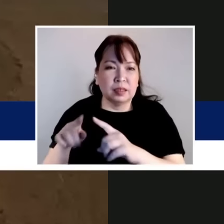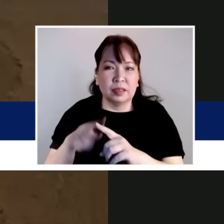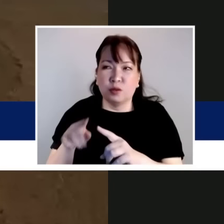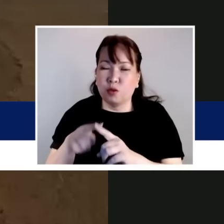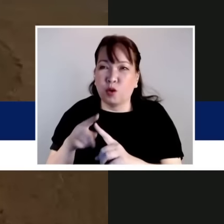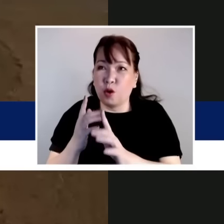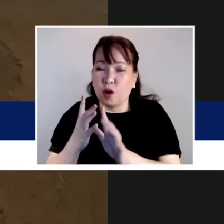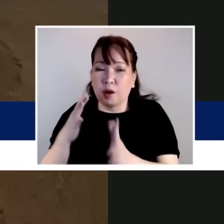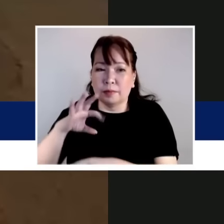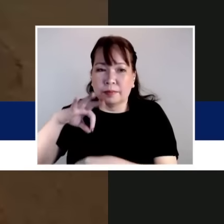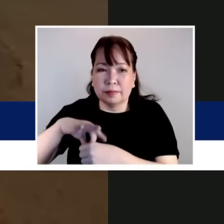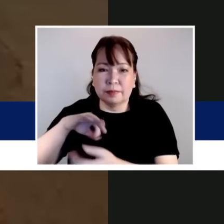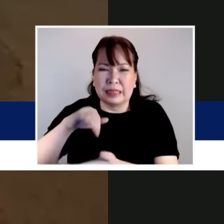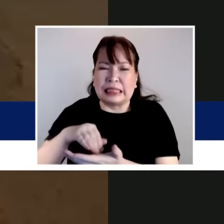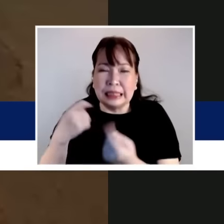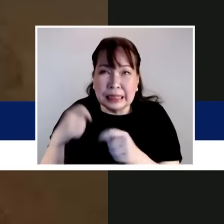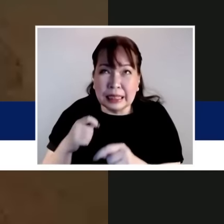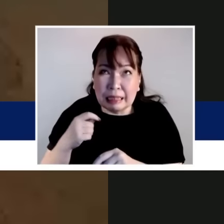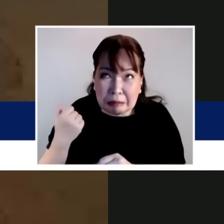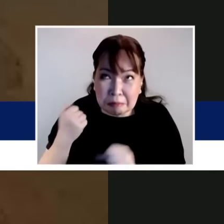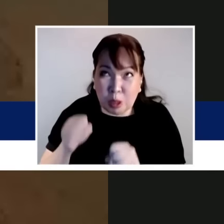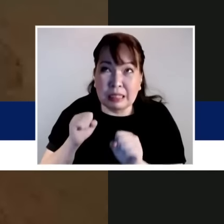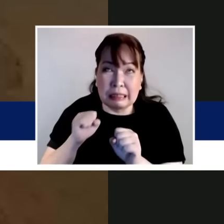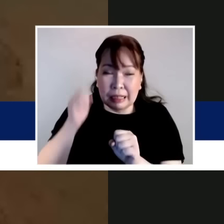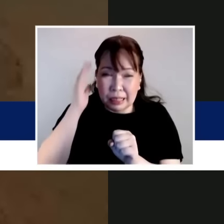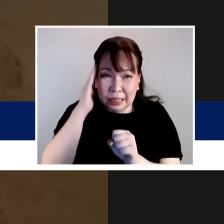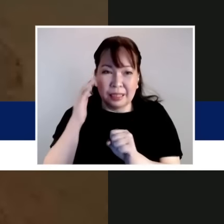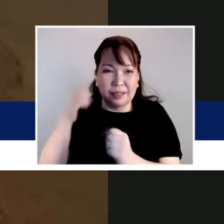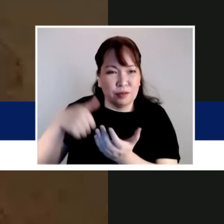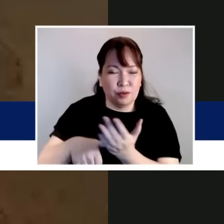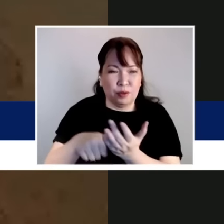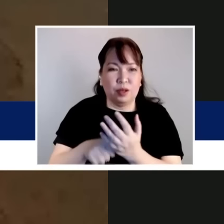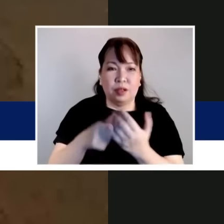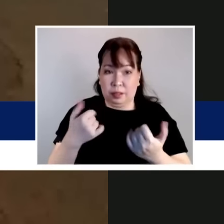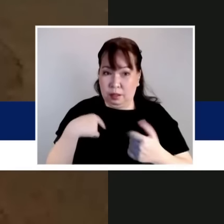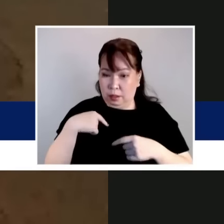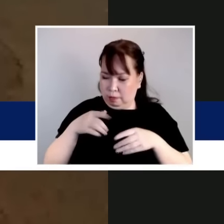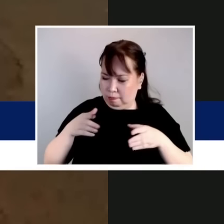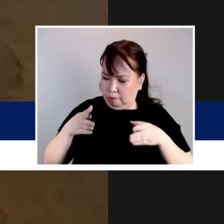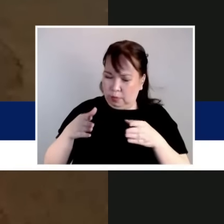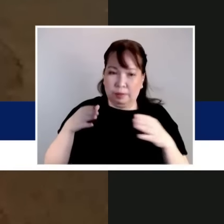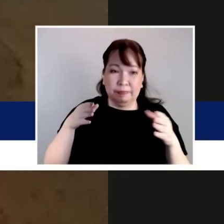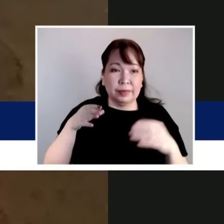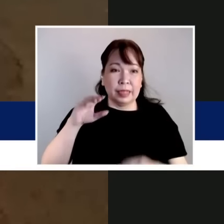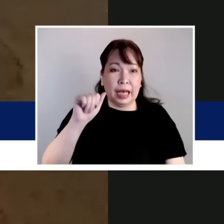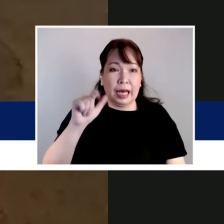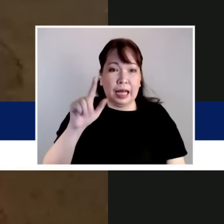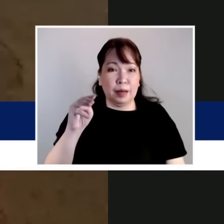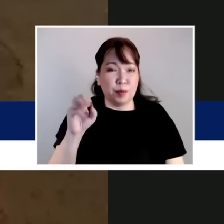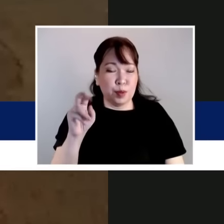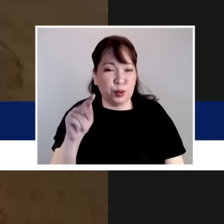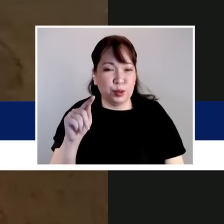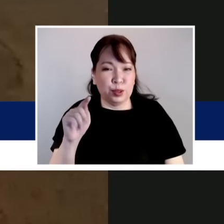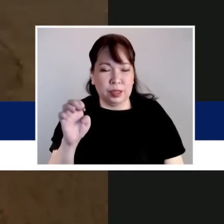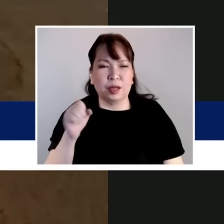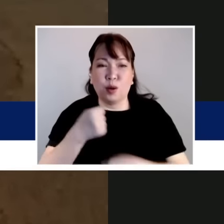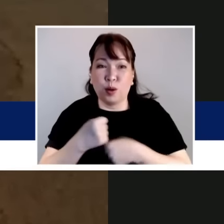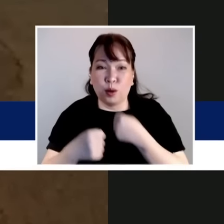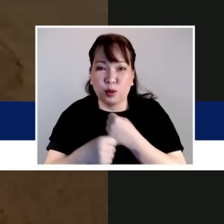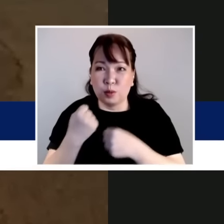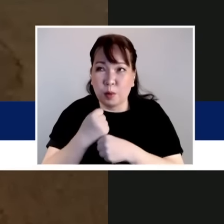City para humabol sa pagboto. Nandito tayo ngayon sa Almonte Street dito sa Cotabato City. Ilang metro lamang ang layo mula sa